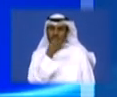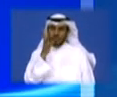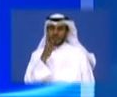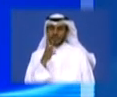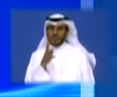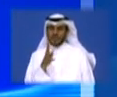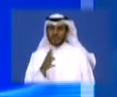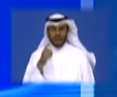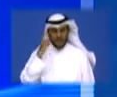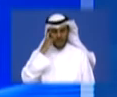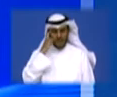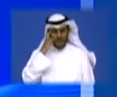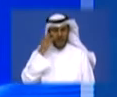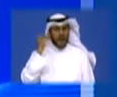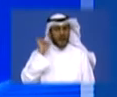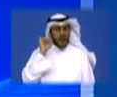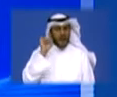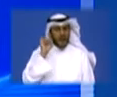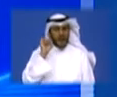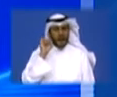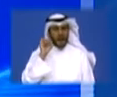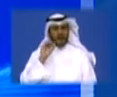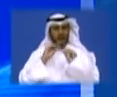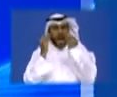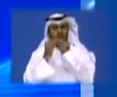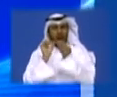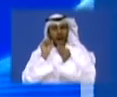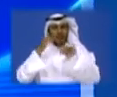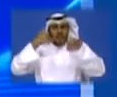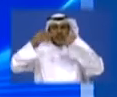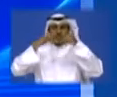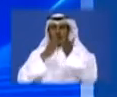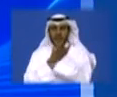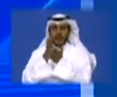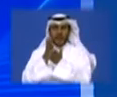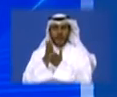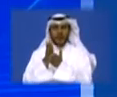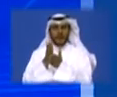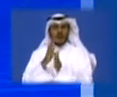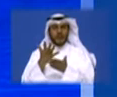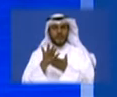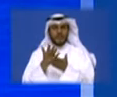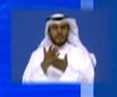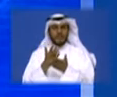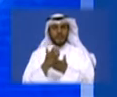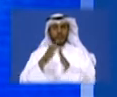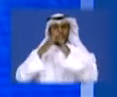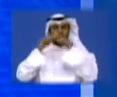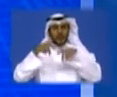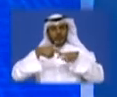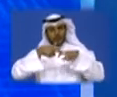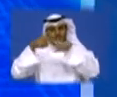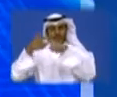2014 في شأن الهيئة العامة للطرق والنقل البري، وكذلك مشروع قانون بالموافقة على اكتتاب